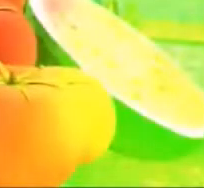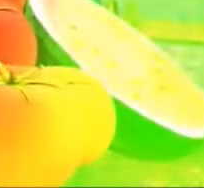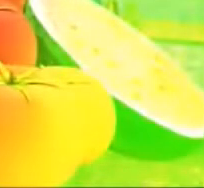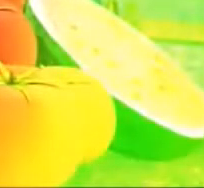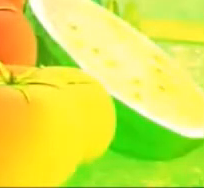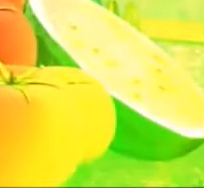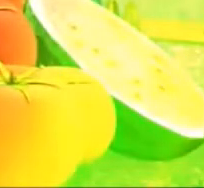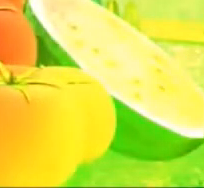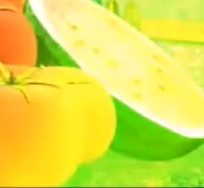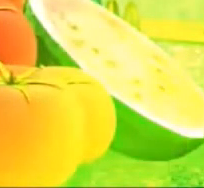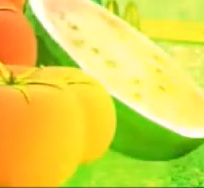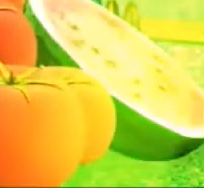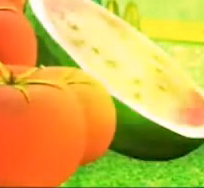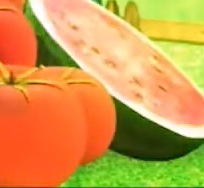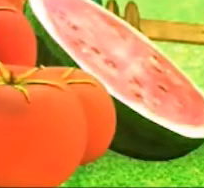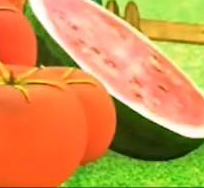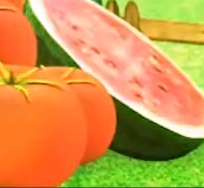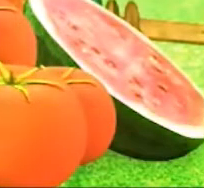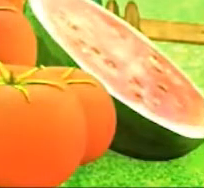ที่คือหัวใจ